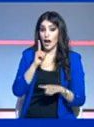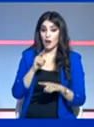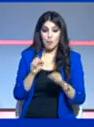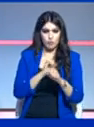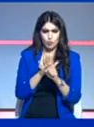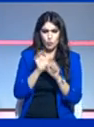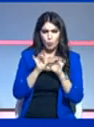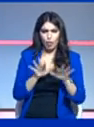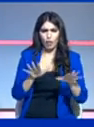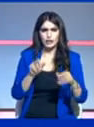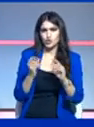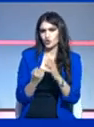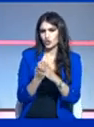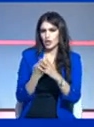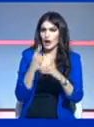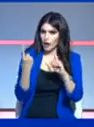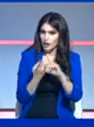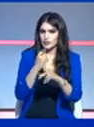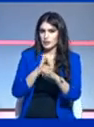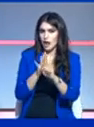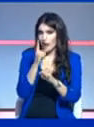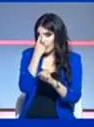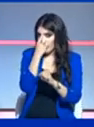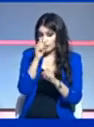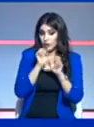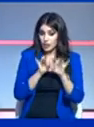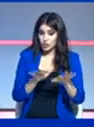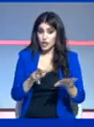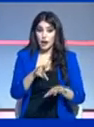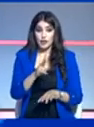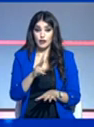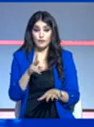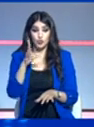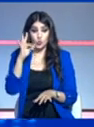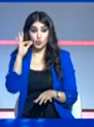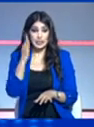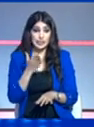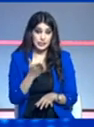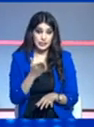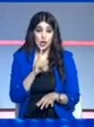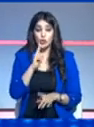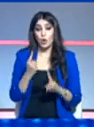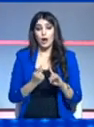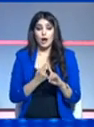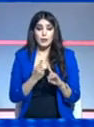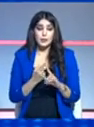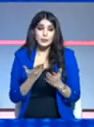سلالات متحوره جديده وخاصه السلاله الهنديه دلتا، يعني